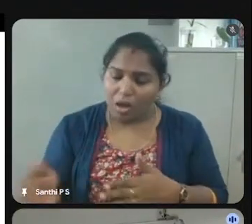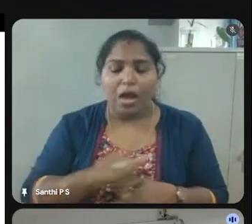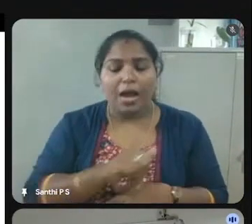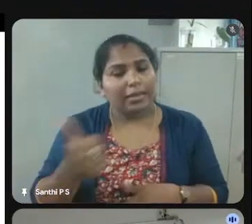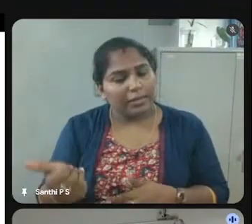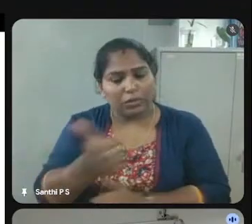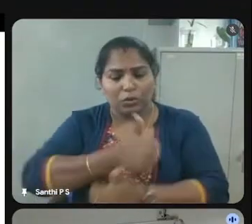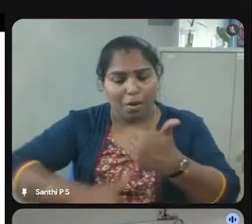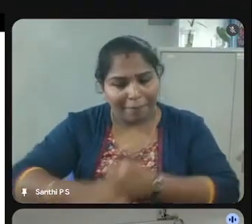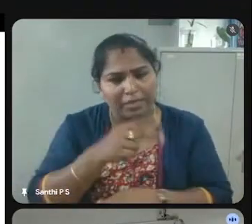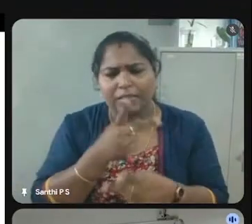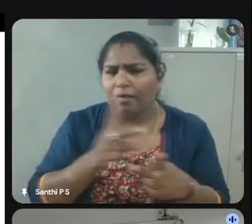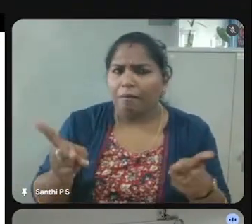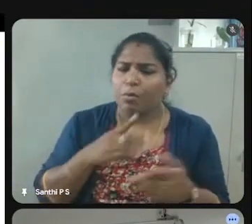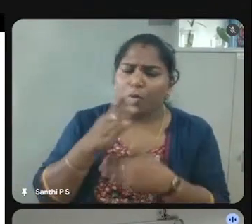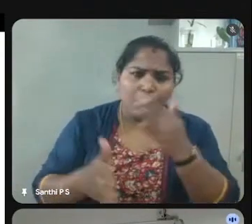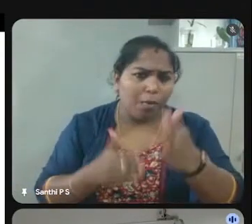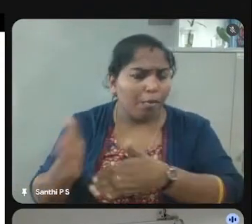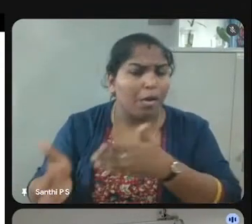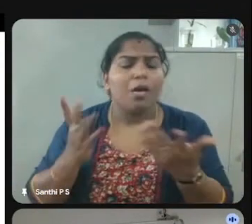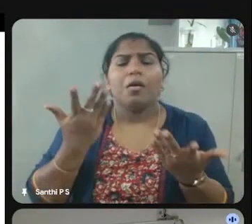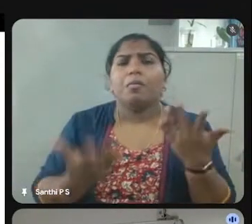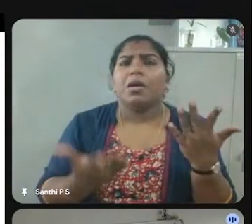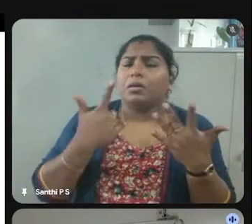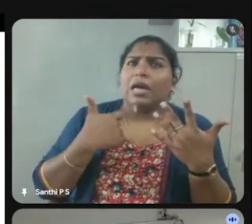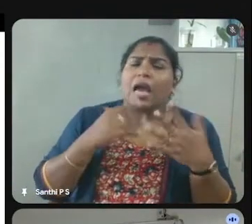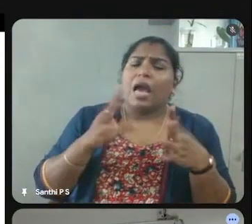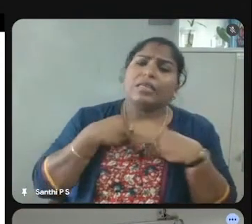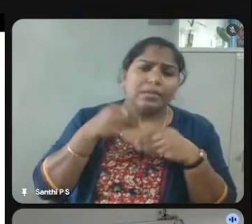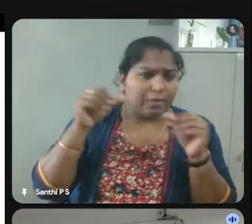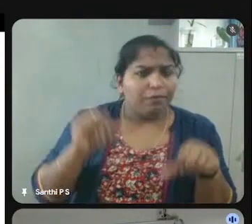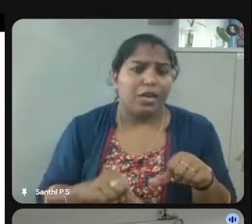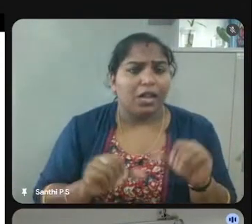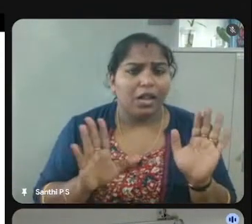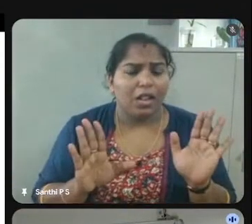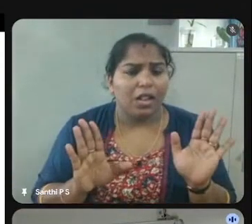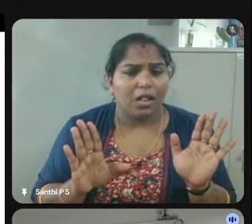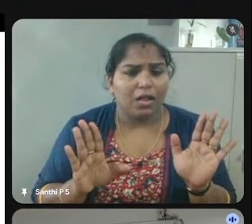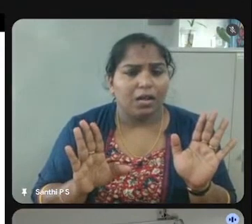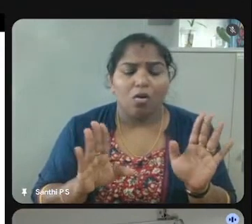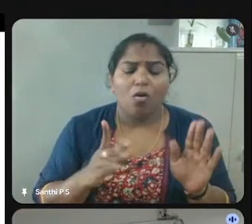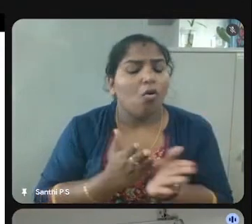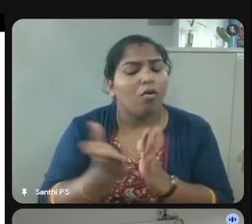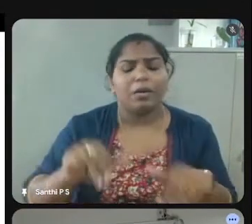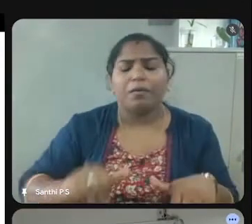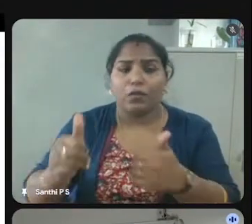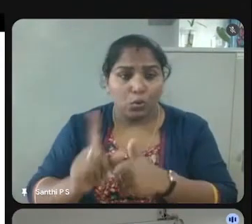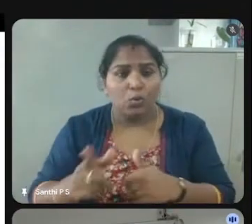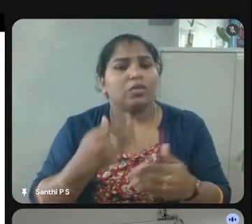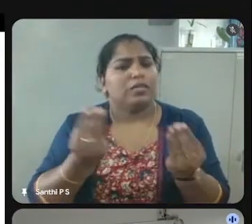ഒരു തോൽവി നേരിടേണ്ടി വരുമ്പോൾ അതിനെ മാനസികമായിട്ട് സ്വീകരിക്കാൻ ബുദ്ധിമുട്ടുണ്ടാവുന്നു. അപ്പം ഇങ്ങനെയുള്ള കാര്യങ്ങൾ നമ്മൾ എപ്പോഴും